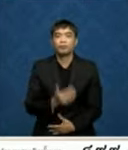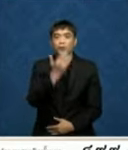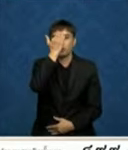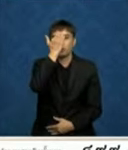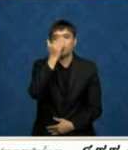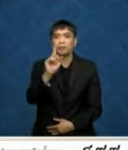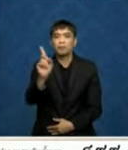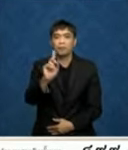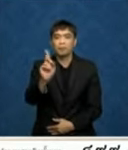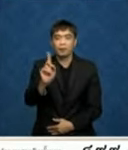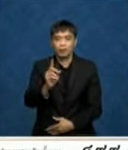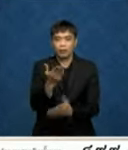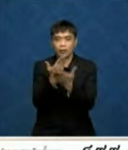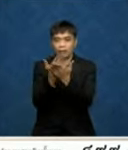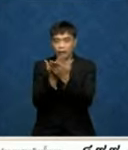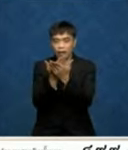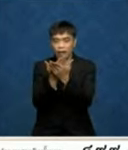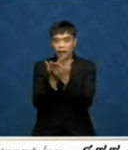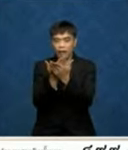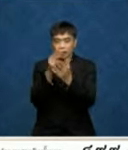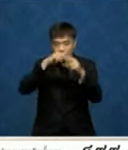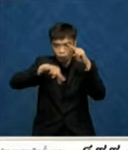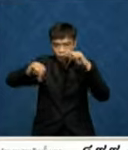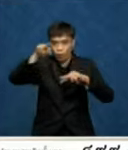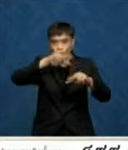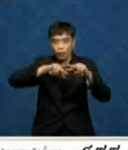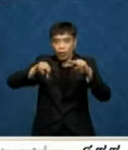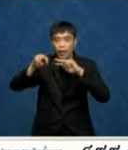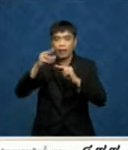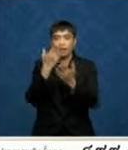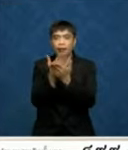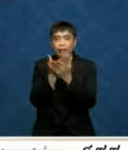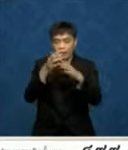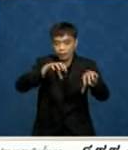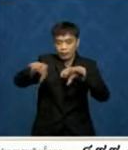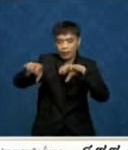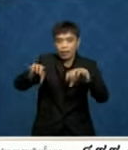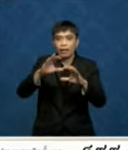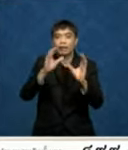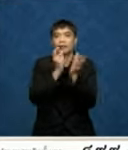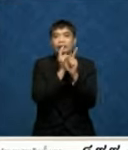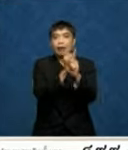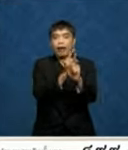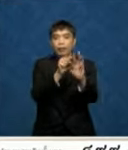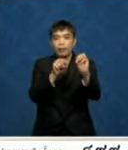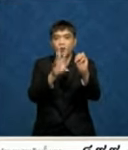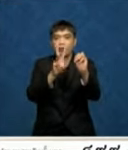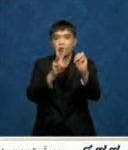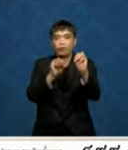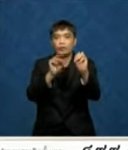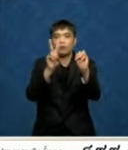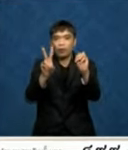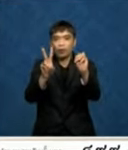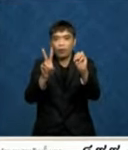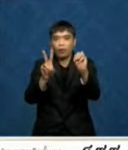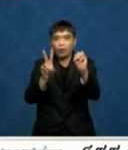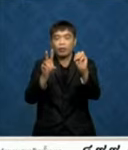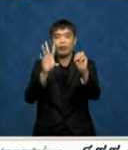เด็นของการรักษาวินัยการคลังนะครับซึ่งได้บัญญัติไว้โดยชัดแจ้งตามรัฐธรรมนูญนะครับมาตรา62 140และ